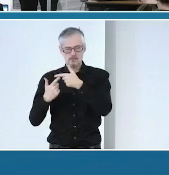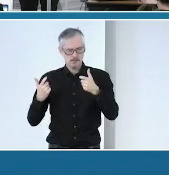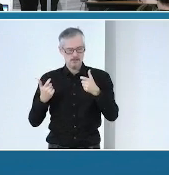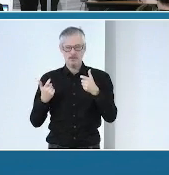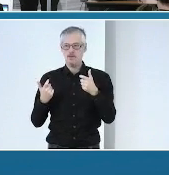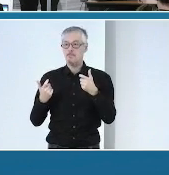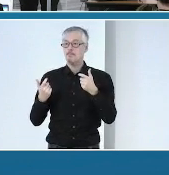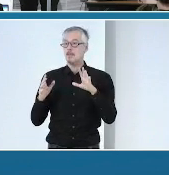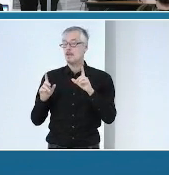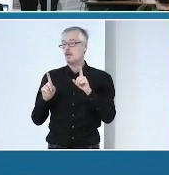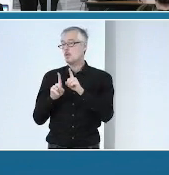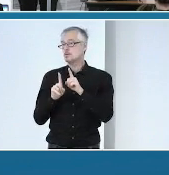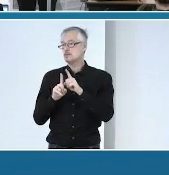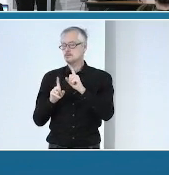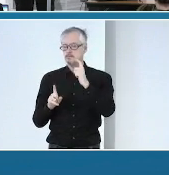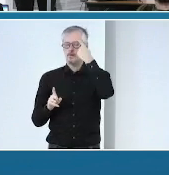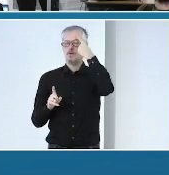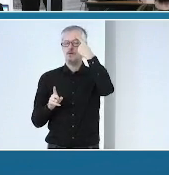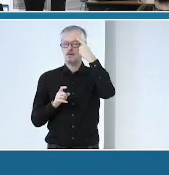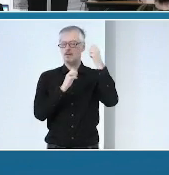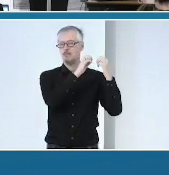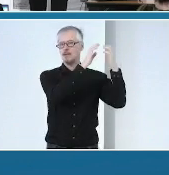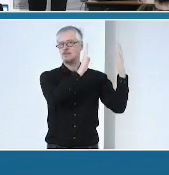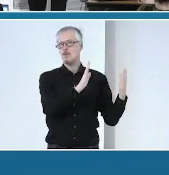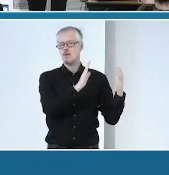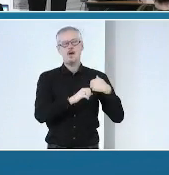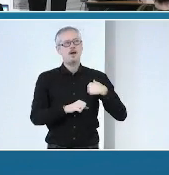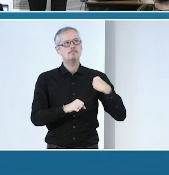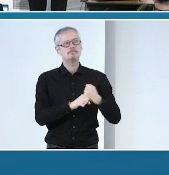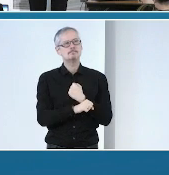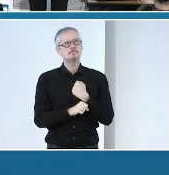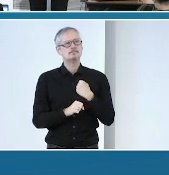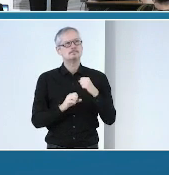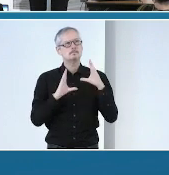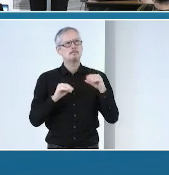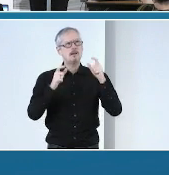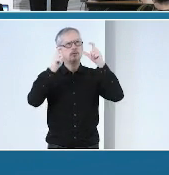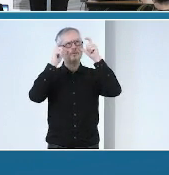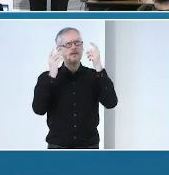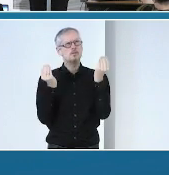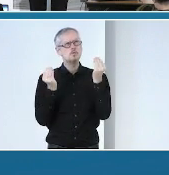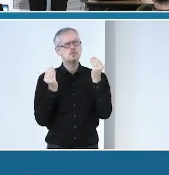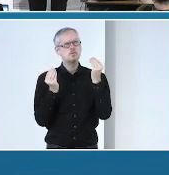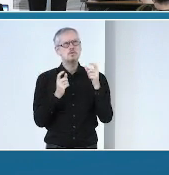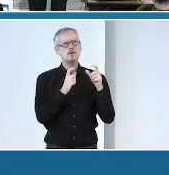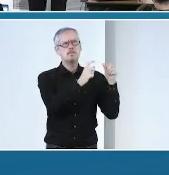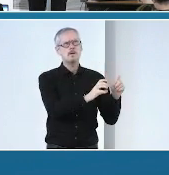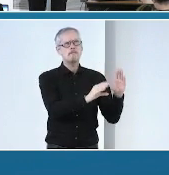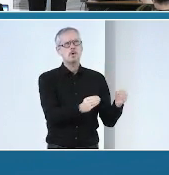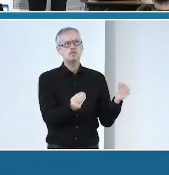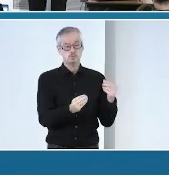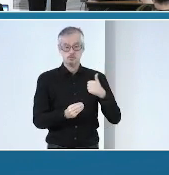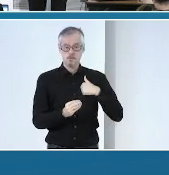par exemple, tout d'un coup, je pense à ma maison, je dis, zut, où est-ce que j'ai mis la clé? Est-ce que j'ai bien fermé? Et là,